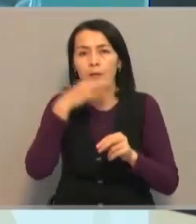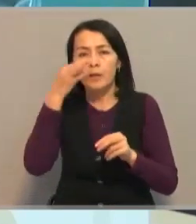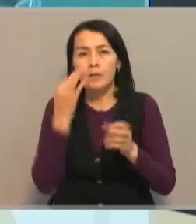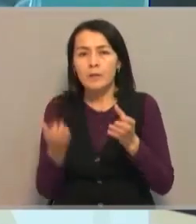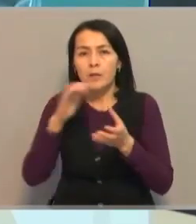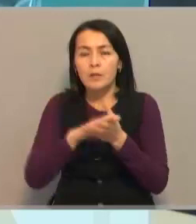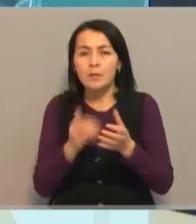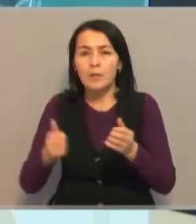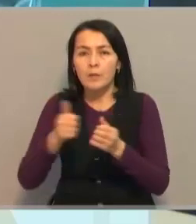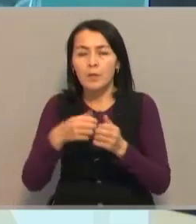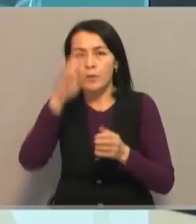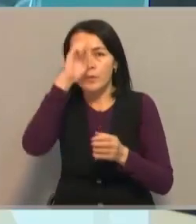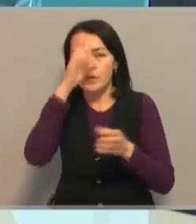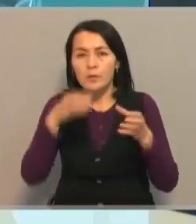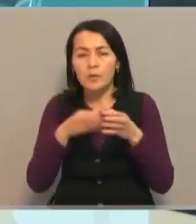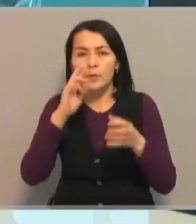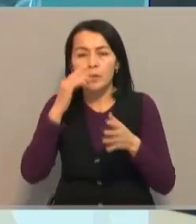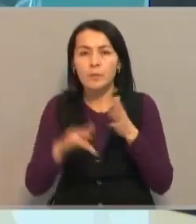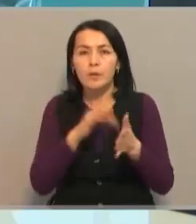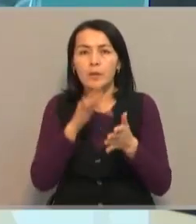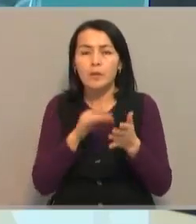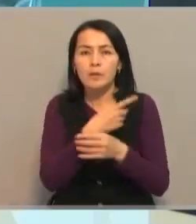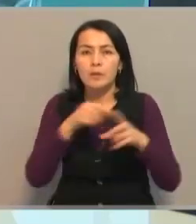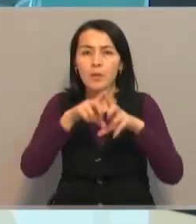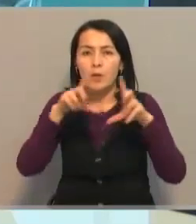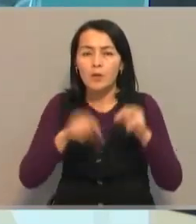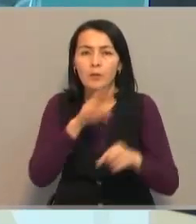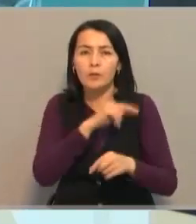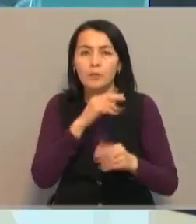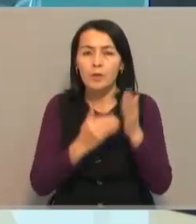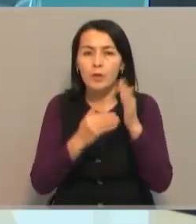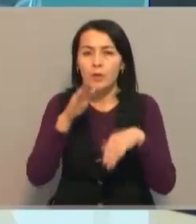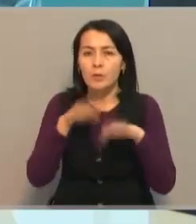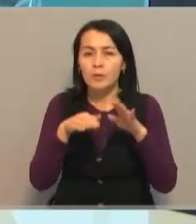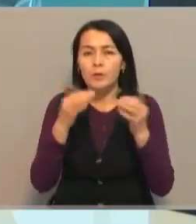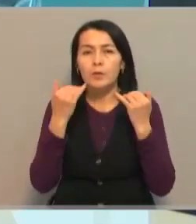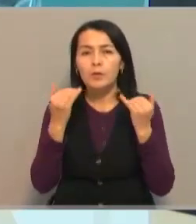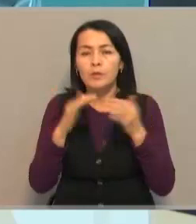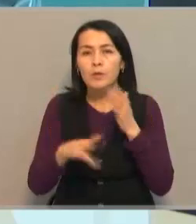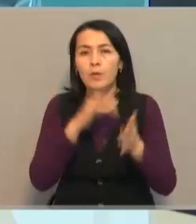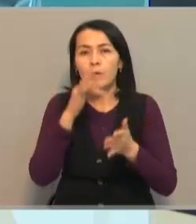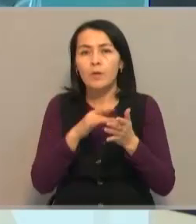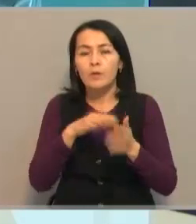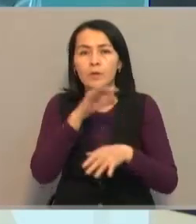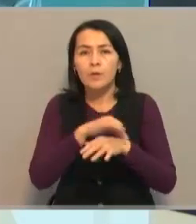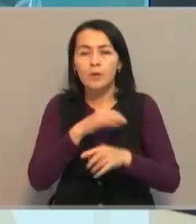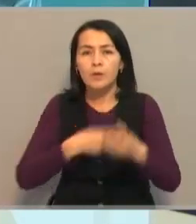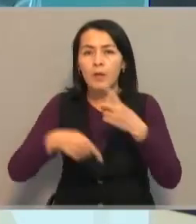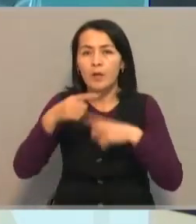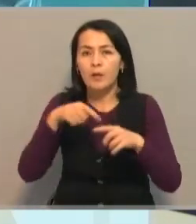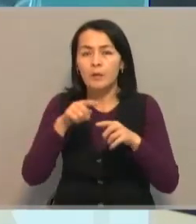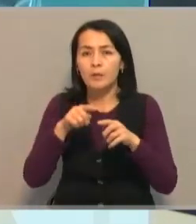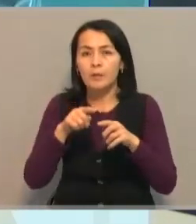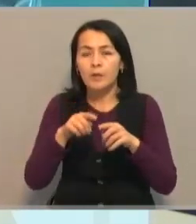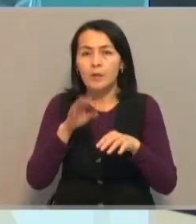танысқан көрші ел делегациясы Шымкент қалалық онкологиялық орталығының жұмысына жоғары баға берді. Ал орталықта ауруды алдын алуға